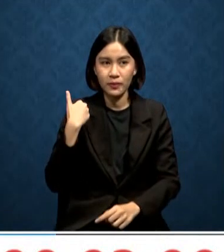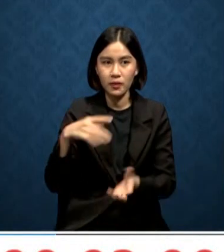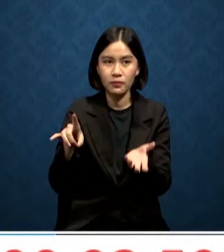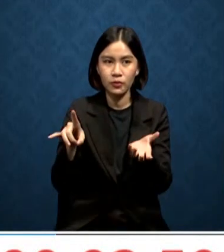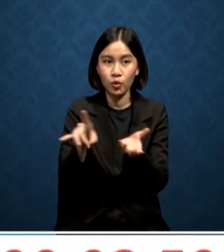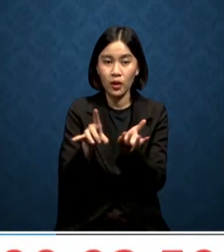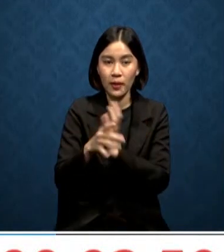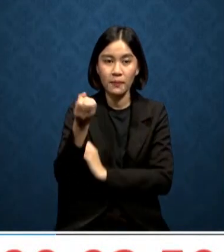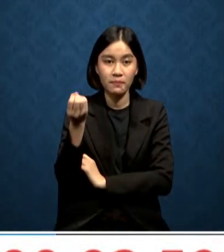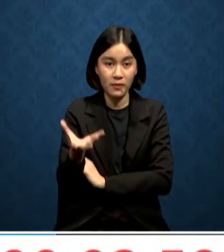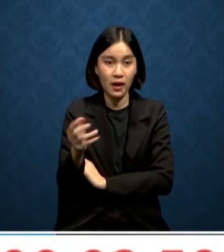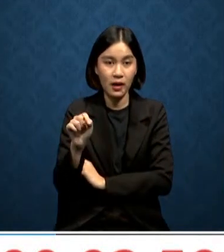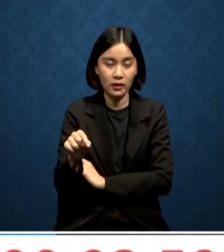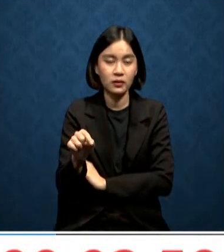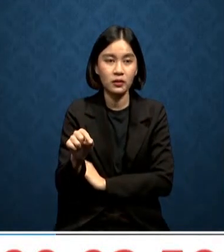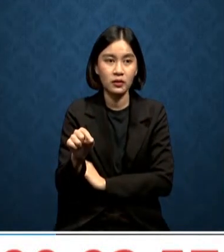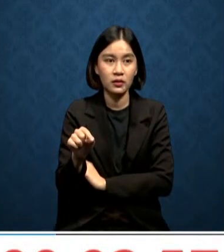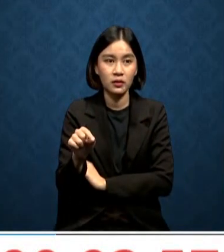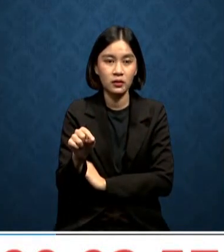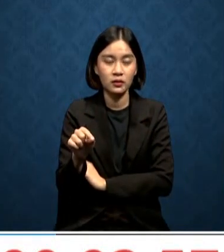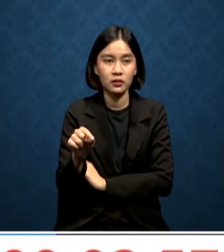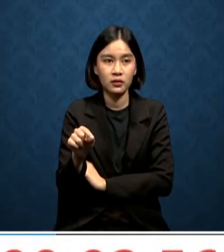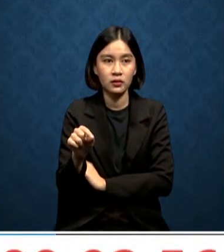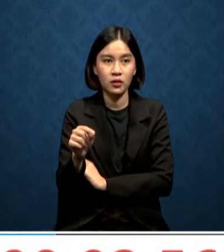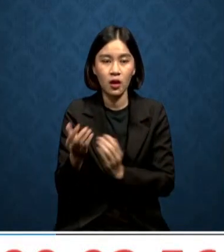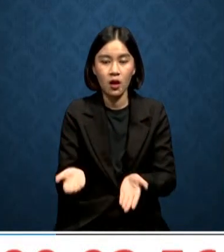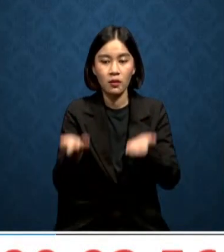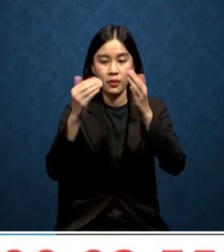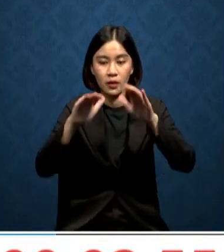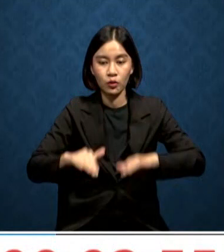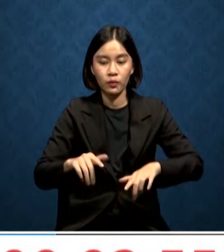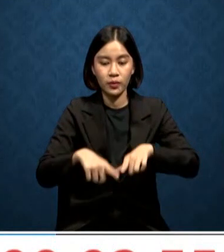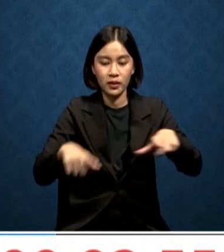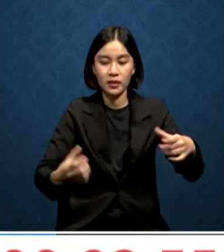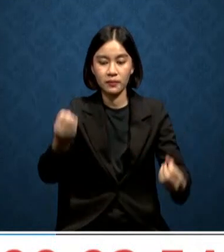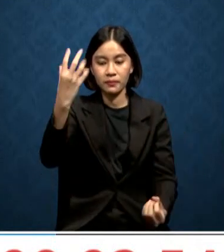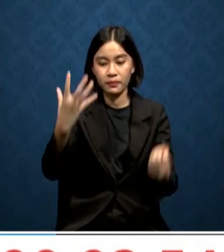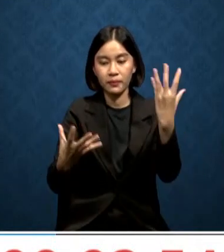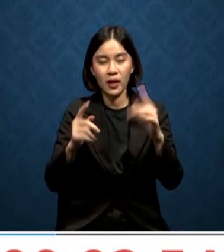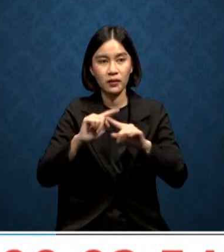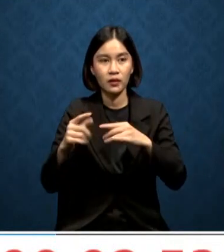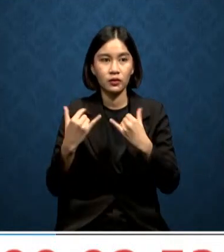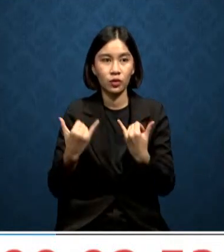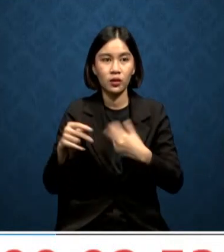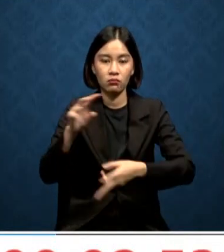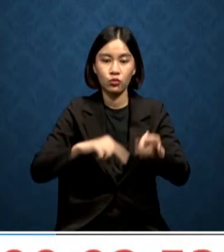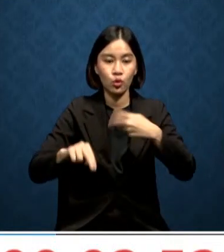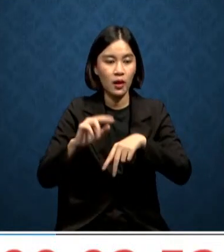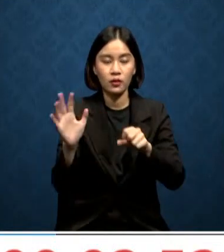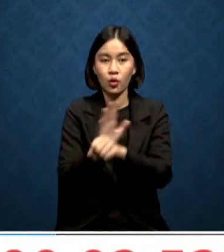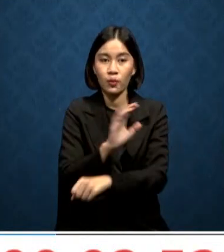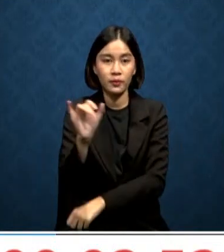าพสูงนะครับที่มีอิทธิพลในการเพิ่มลดของพื้นที่ป่ายังไม่ได้รับการดูแล